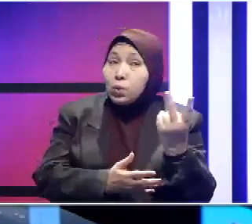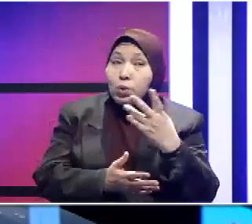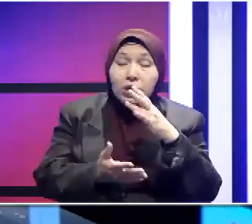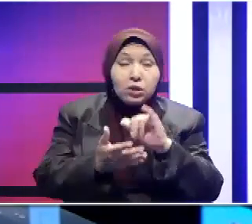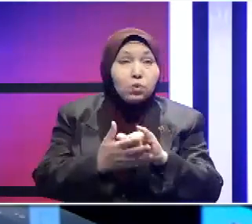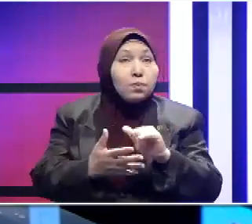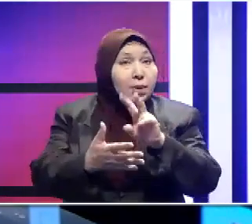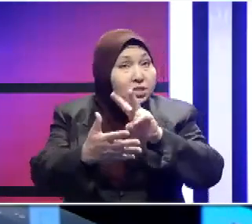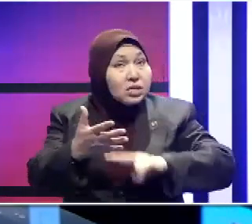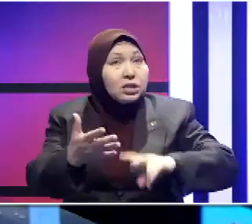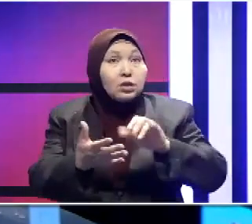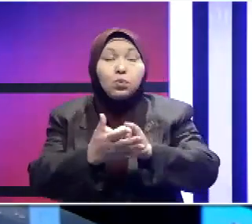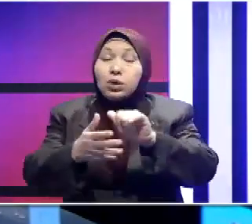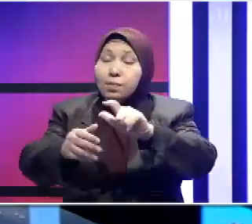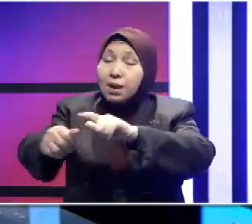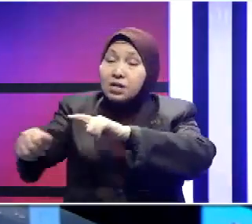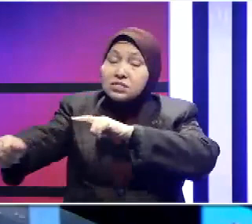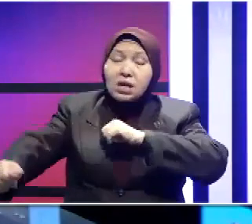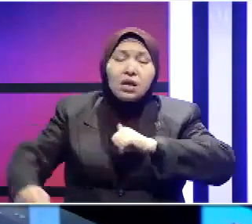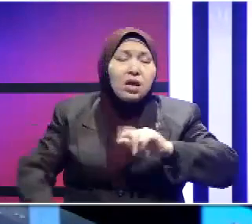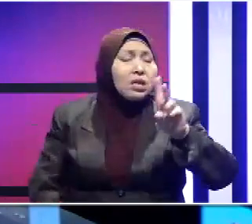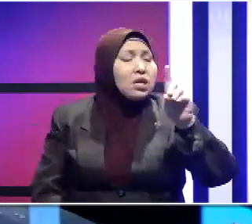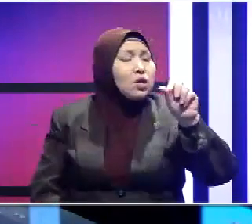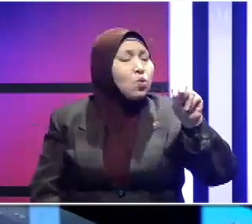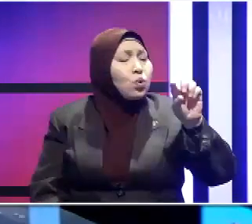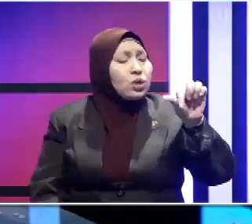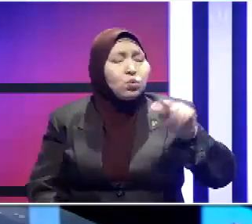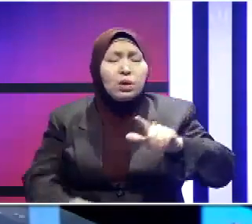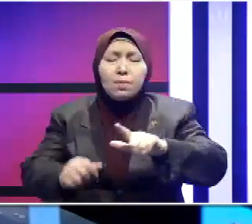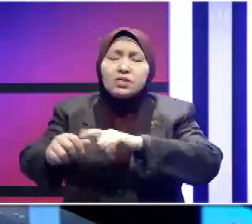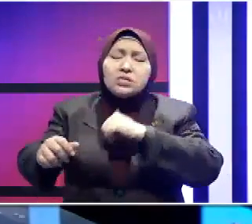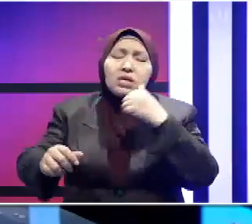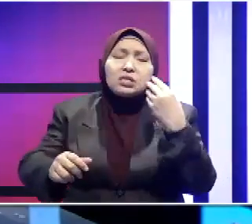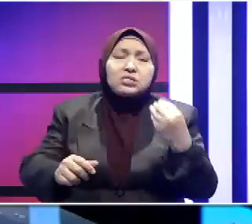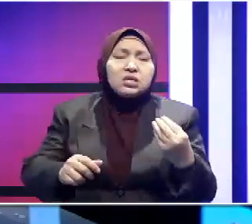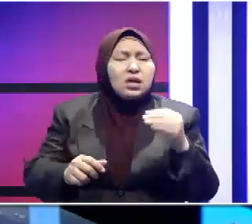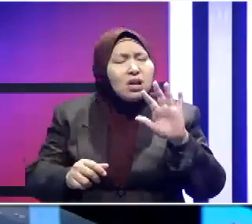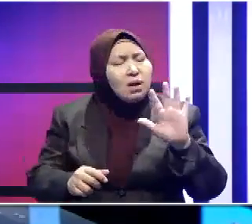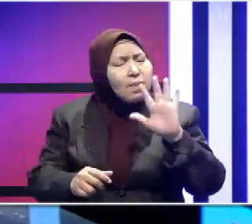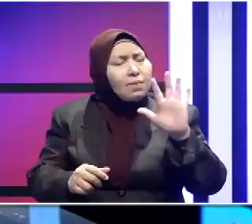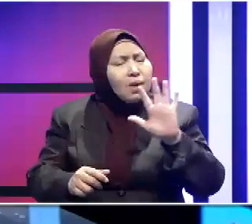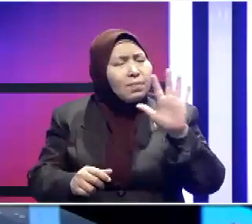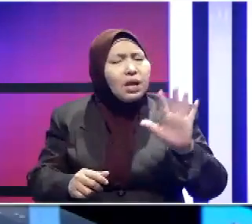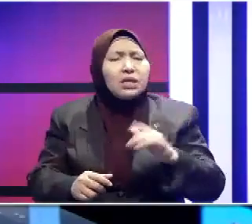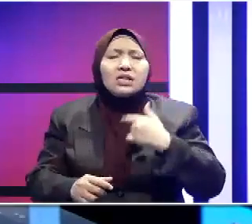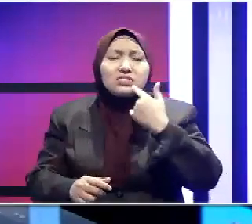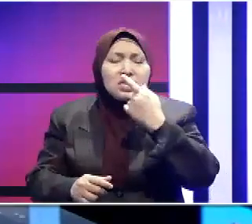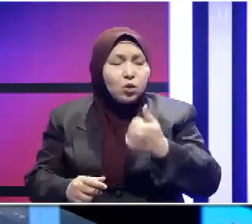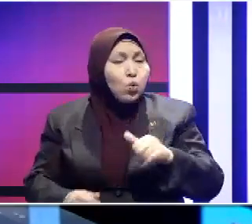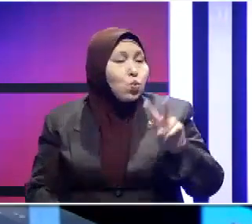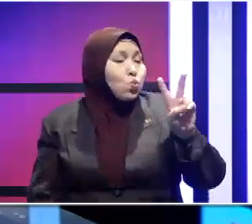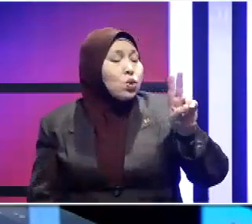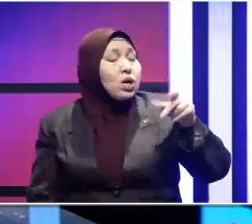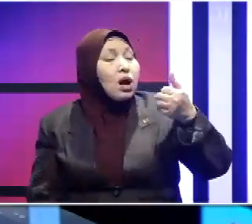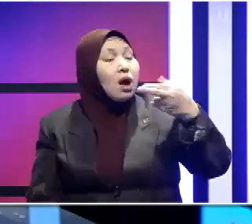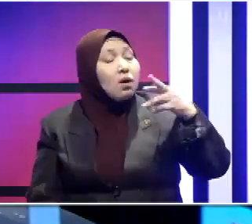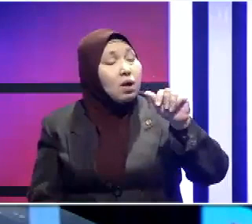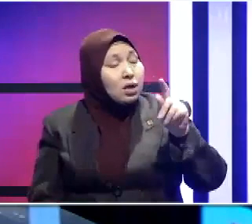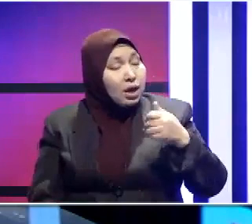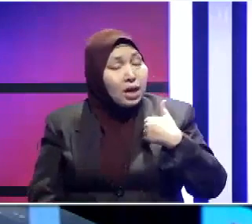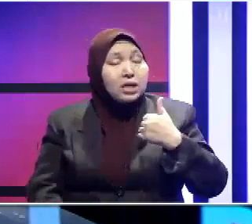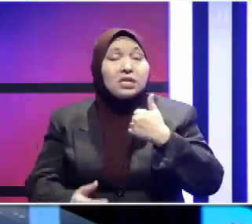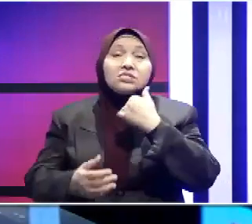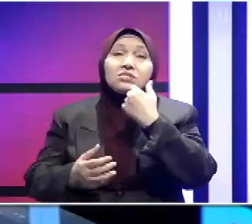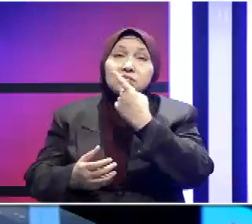bacaan tuh dipanjangkan bingung tuh dipanjangkan sedikit sekadar sebagai menyebut dua harakat es bahagia